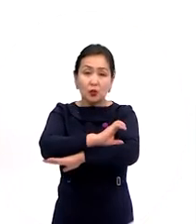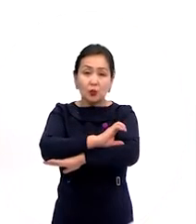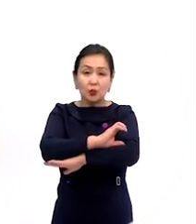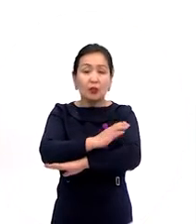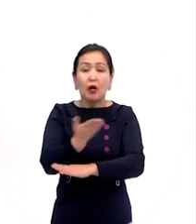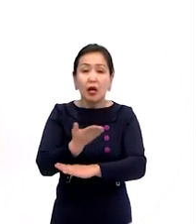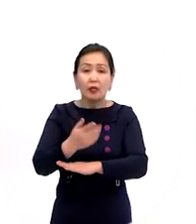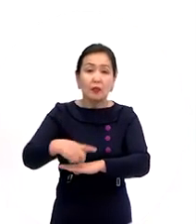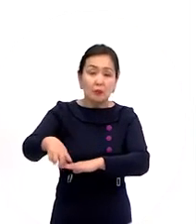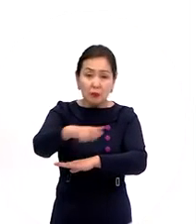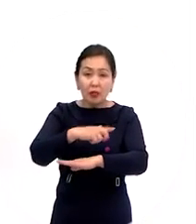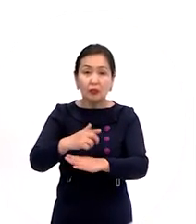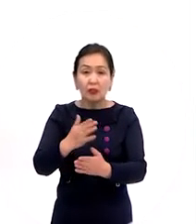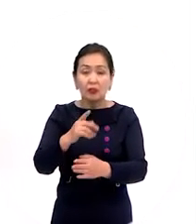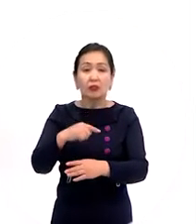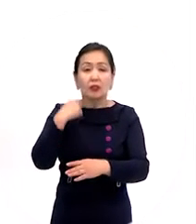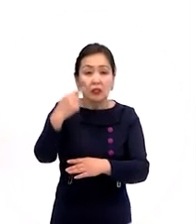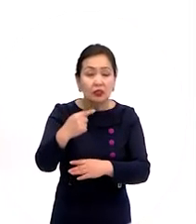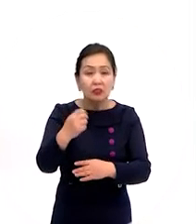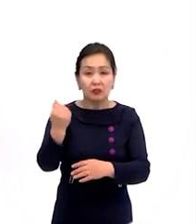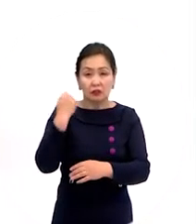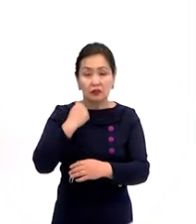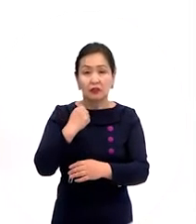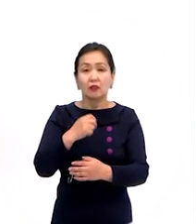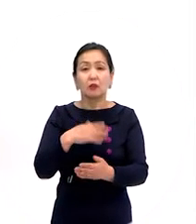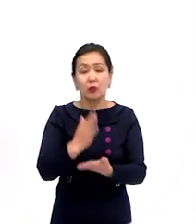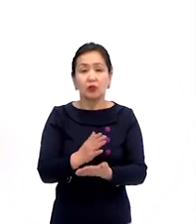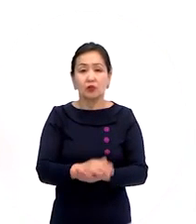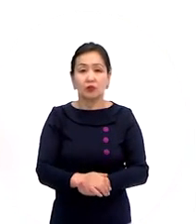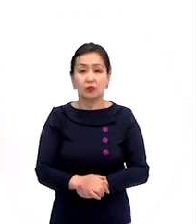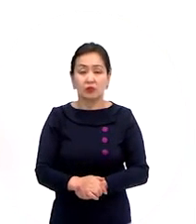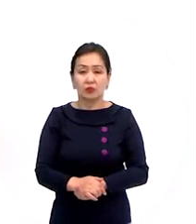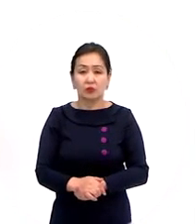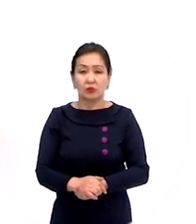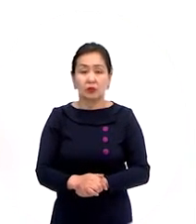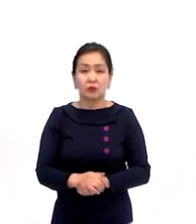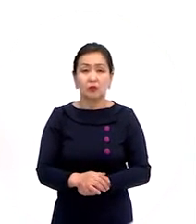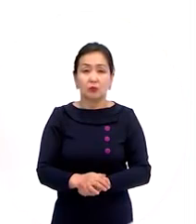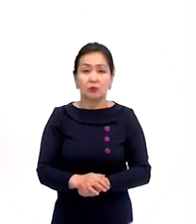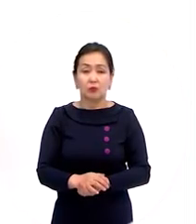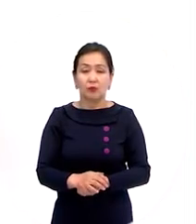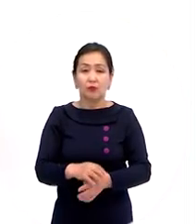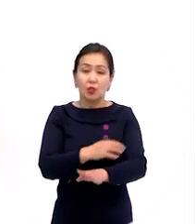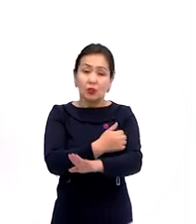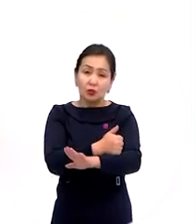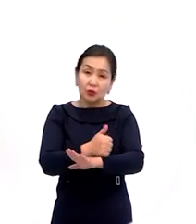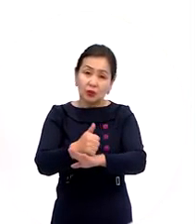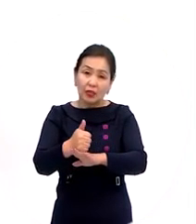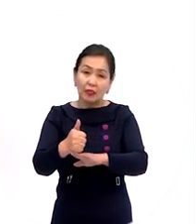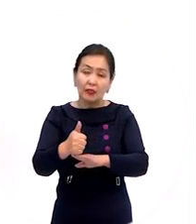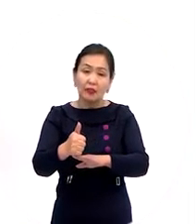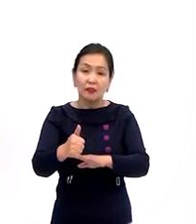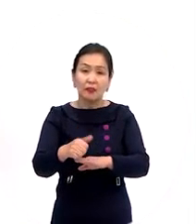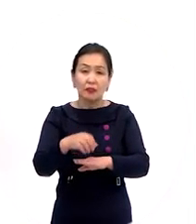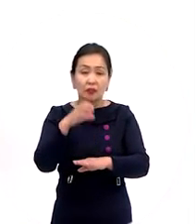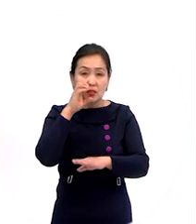Сургуулийн хаяг байршлаа хэлж чаддаг боллоо. Мөн зугаатай аялал